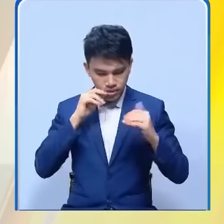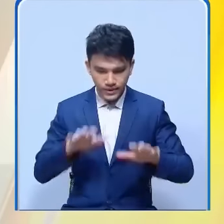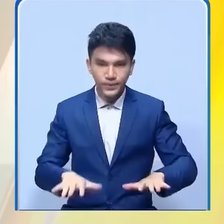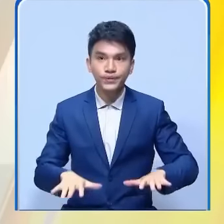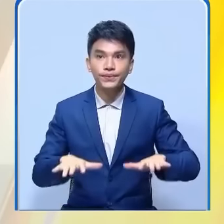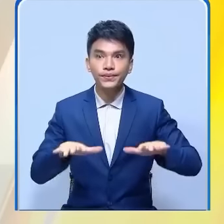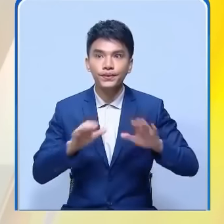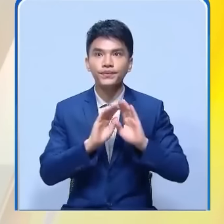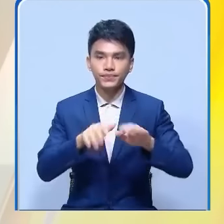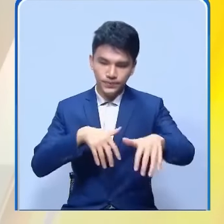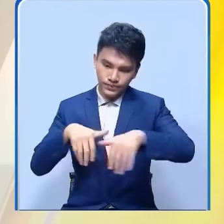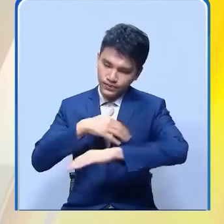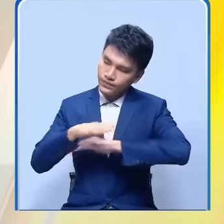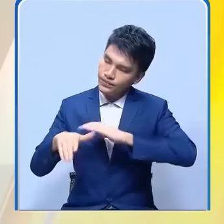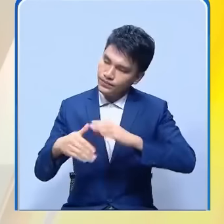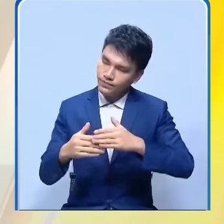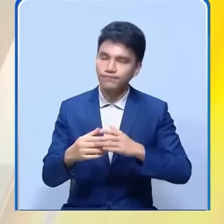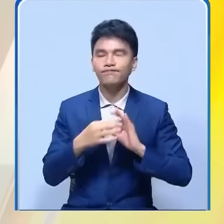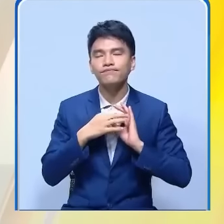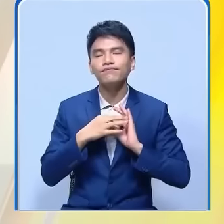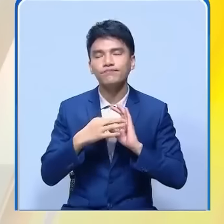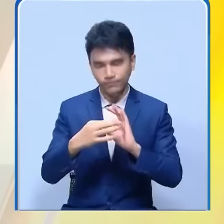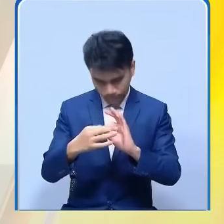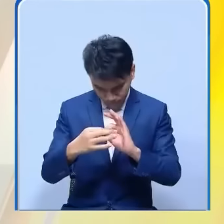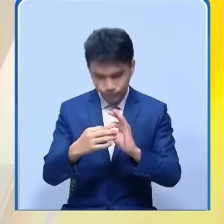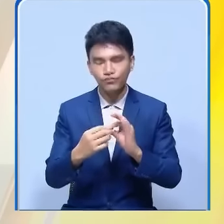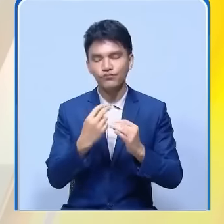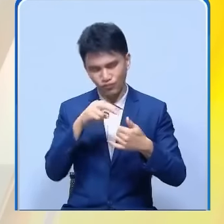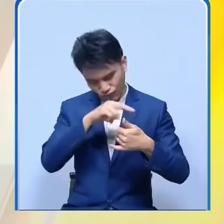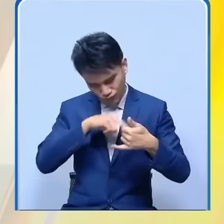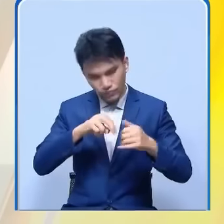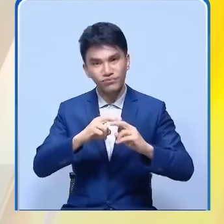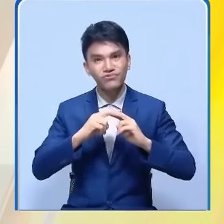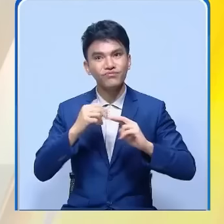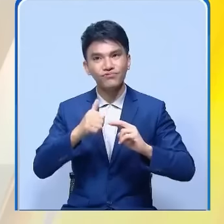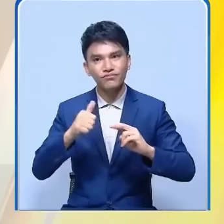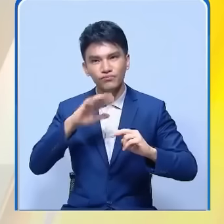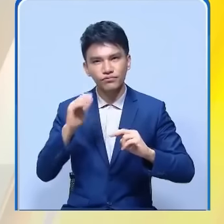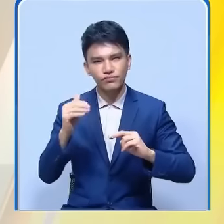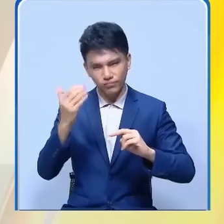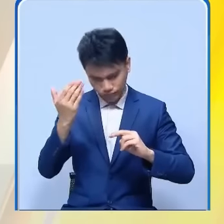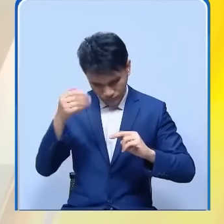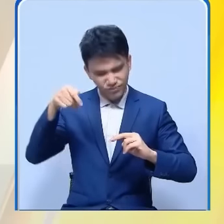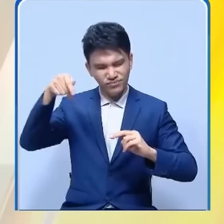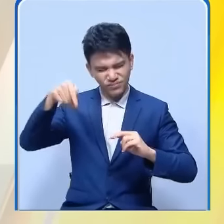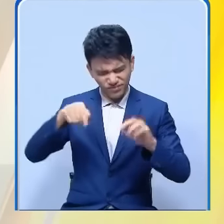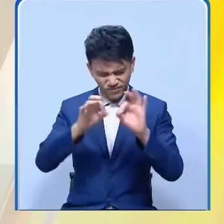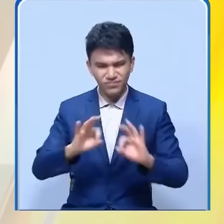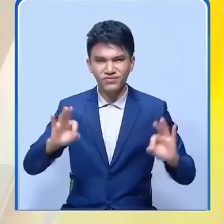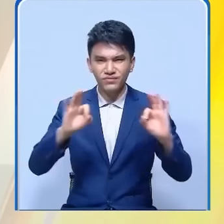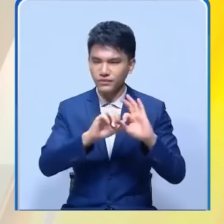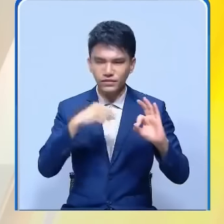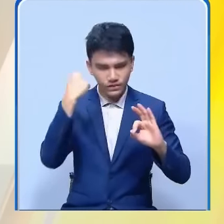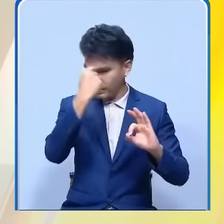ที่ค่ะฝากพี่น้องประชาชนด้วยความเป็นห่วงนะคะท่านสังเกตอาการตัวท่านเองดีๆเลยสังเกตให้เป็นพิเศษเลยโดยเฉพาะใครก็ตามที่อยู่